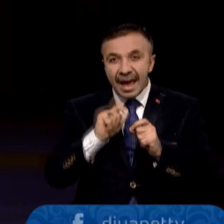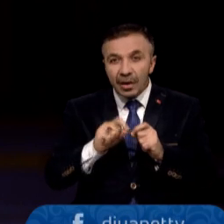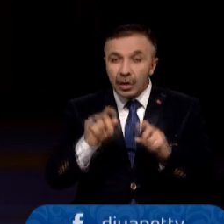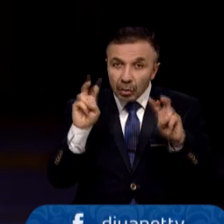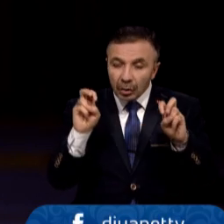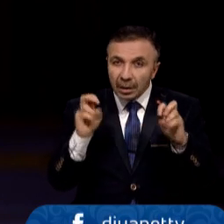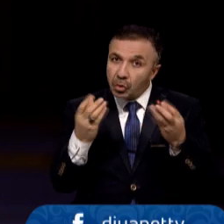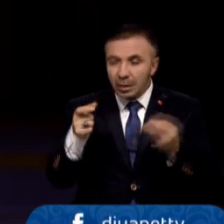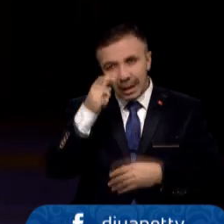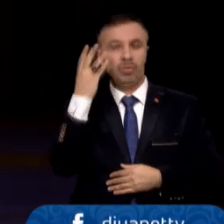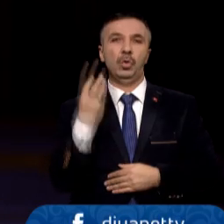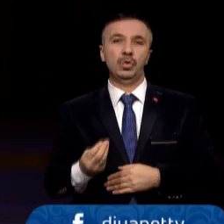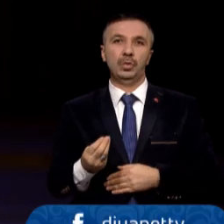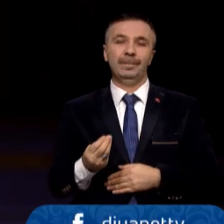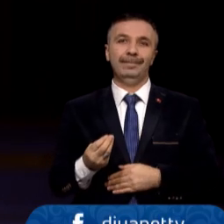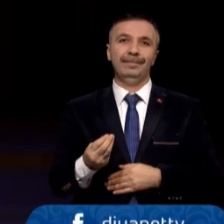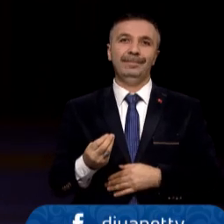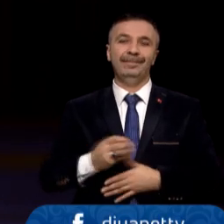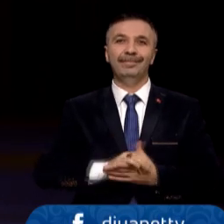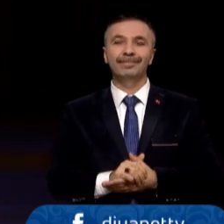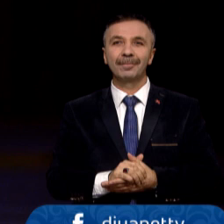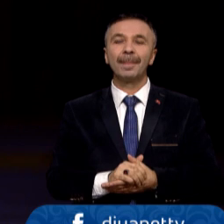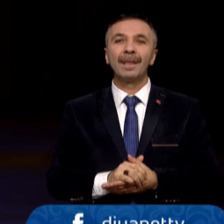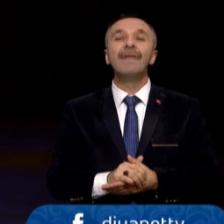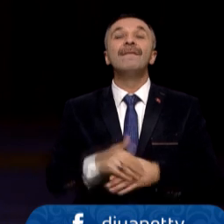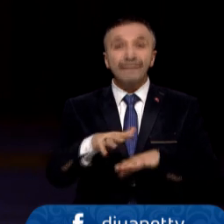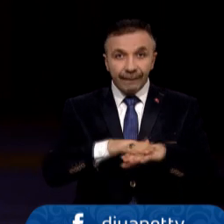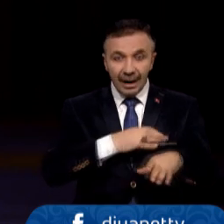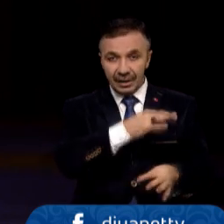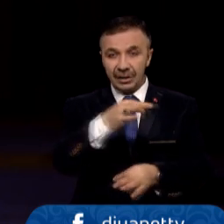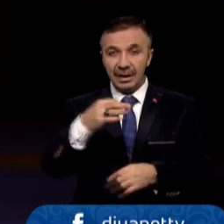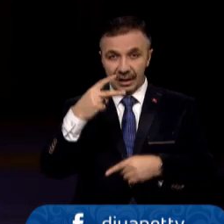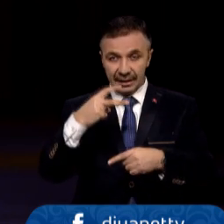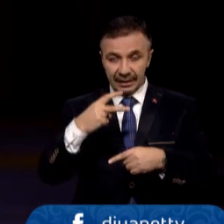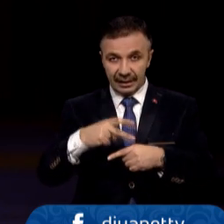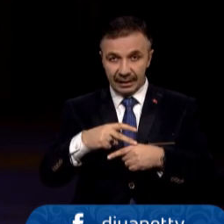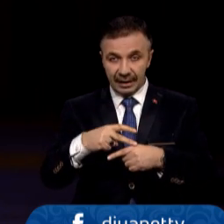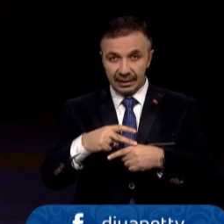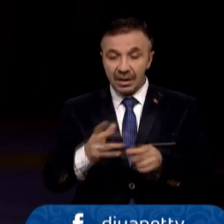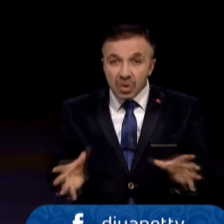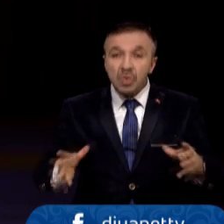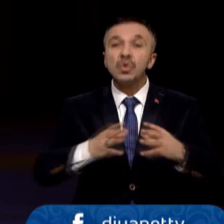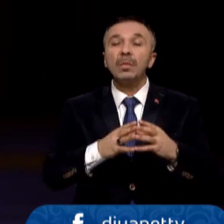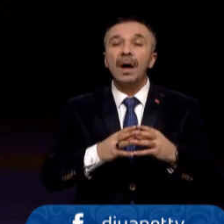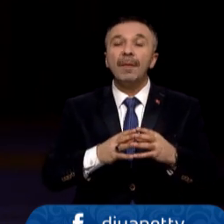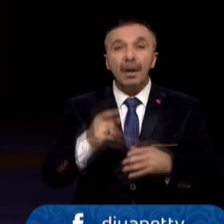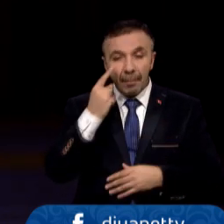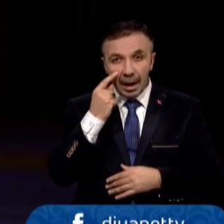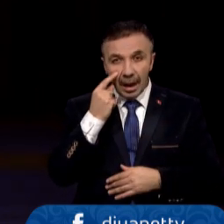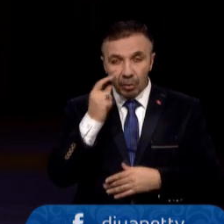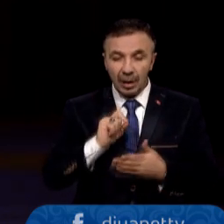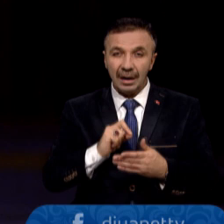ekonomik konularda da çok hassastır bir valilere zekat toplama memurlarına